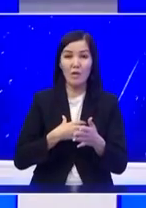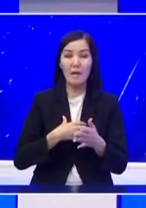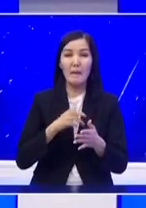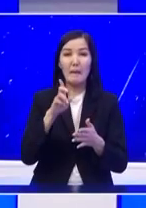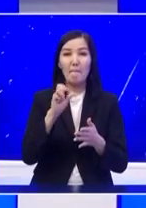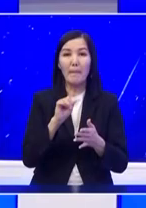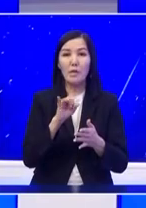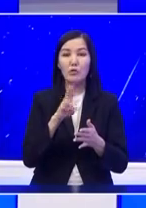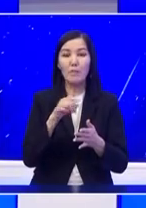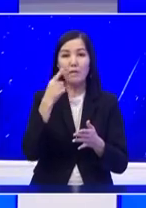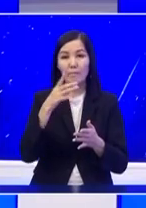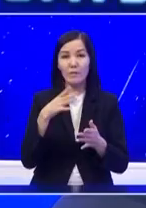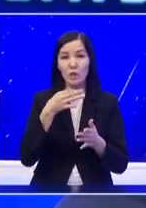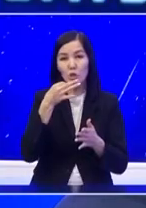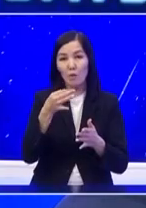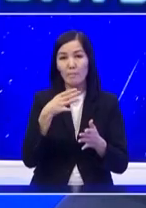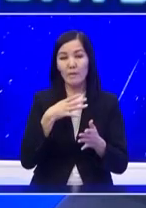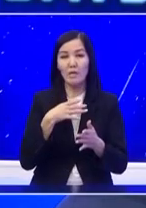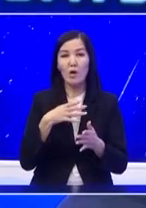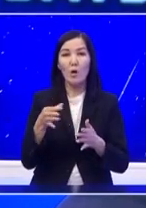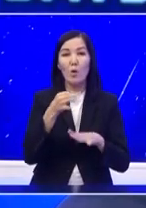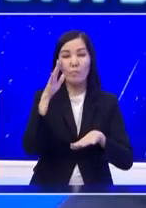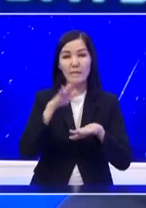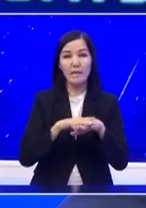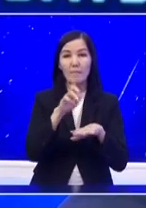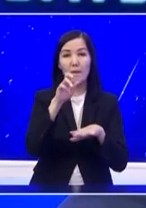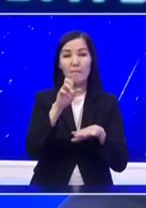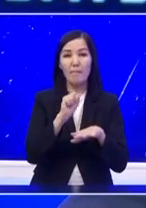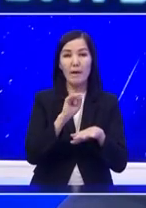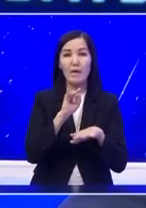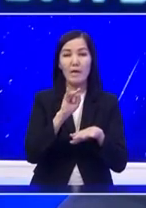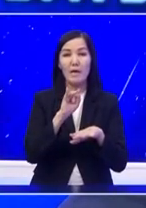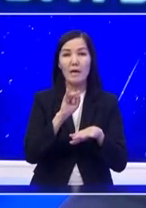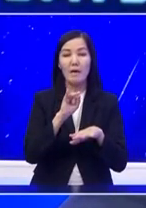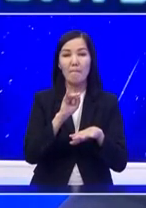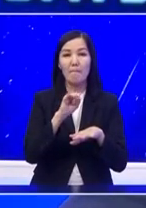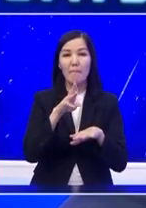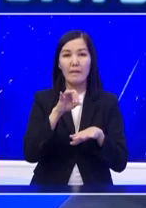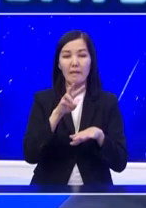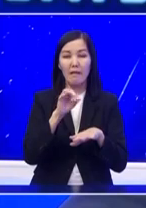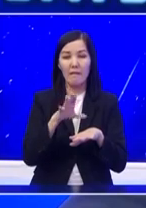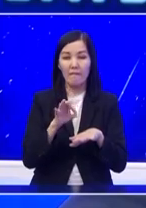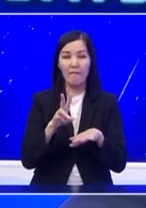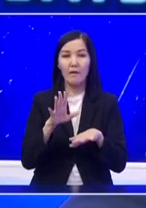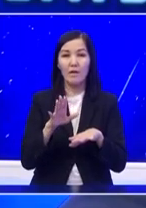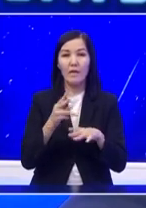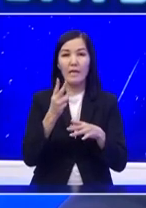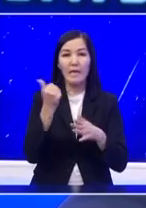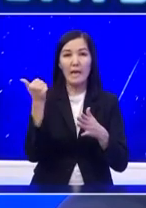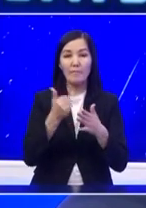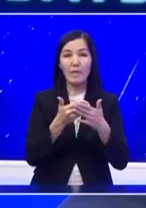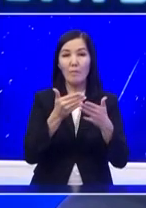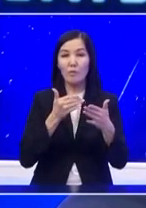Батыржан Байжұманов былай деп жауап берді. Амандық Абасұлы, вы знаете, у него подтвердился коронавирус, это мы. Амандық Абасұлы осыдан екі апта